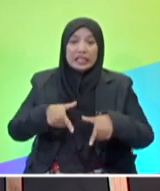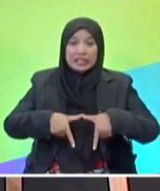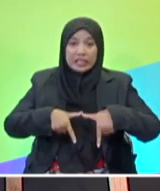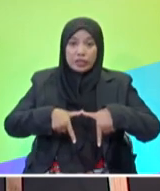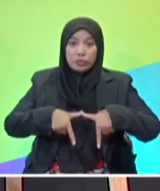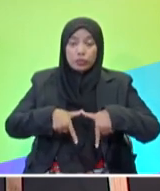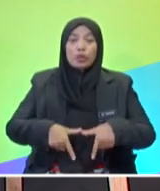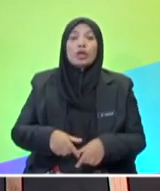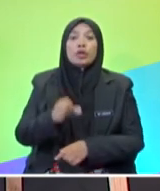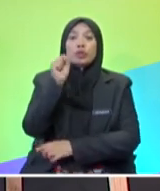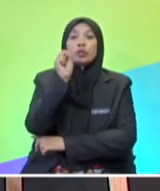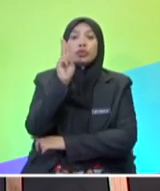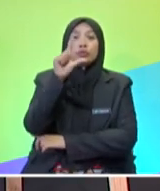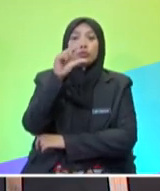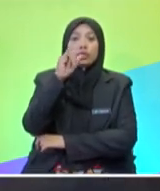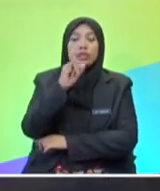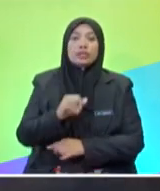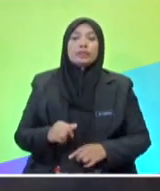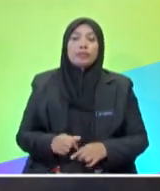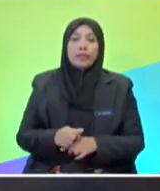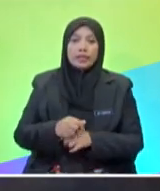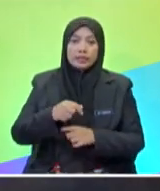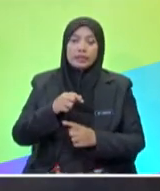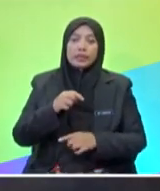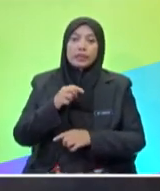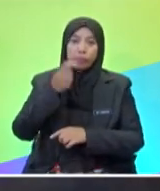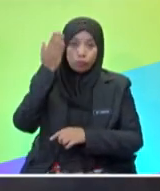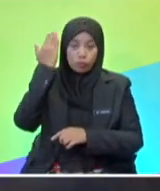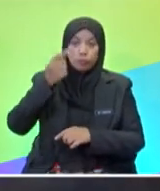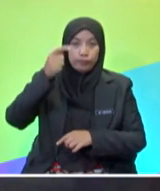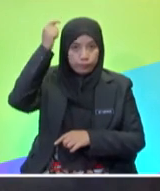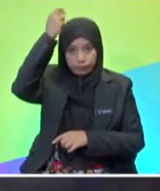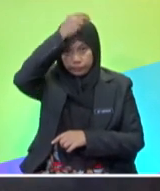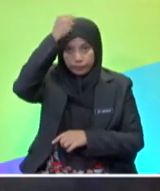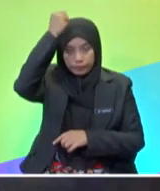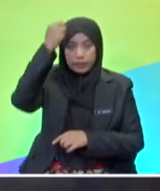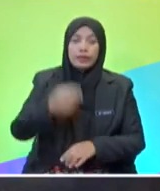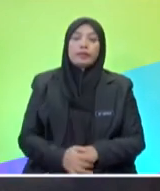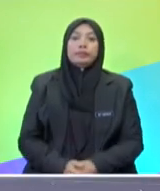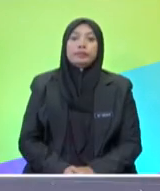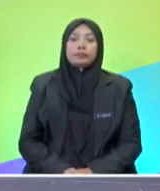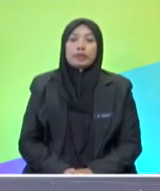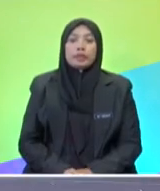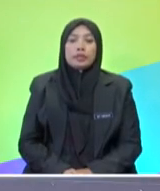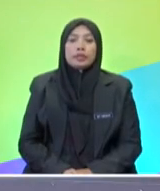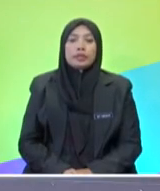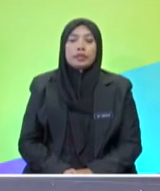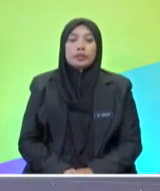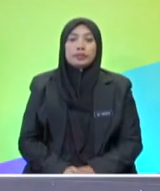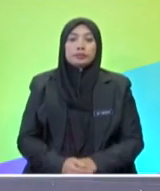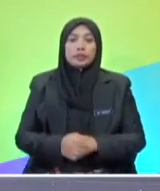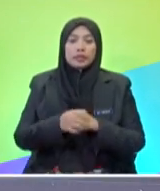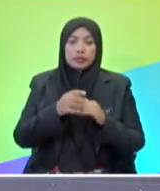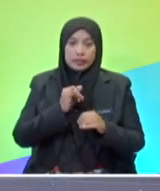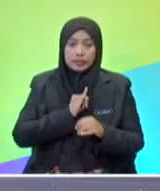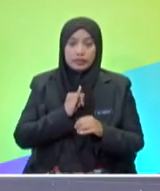oleh zaman Nabi. Aha, jadi Ustazah, saya itulah yang paling menariknya Ustazah. Kalau ketik kuku tu Ustazah, bila